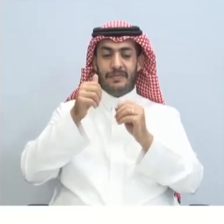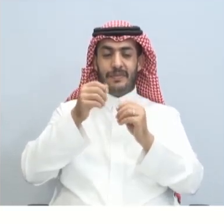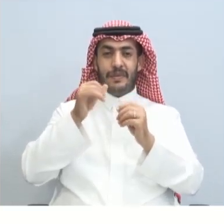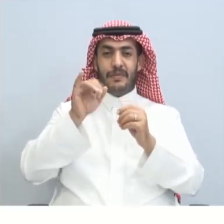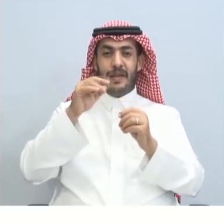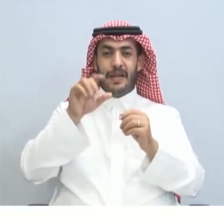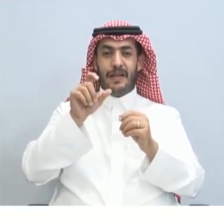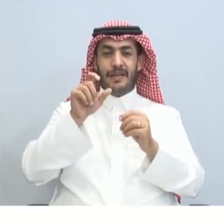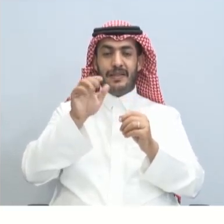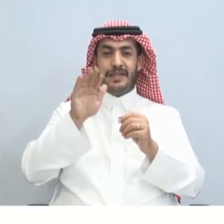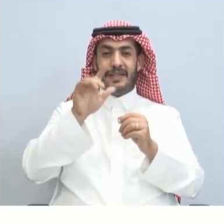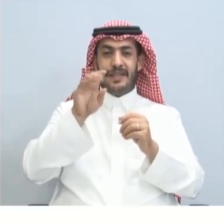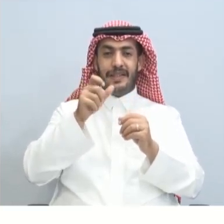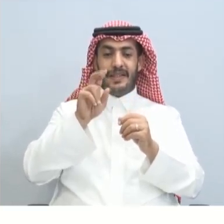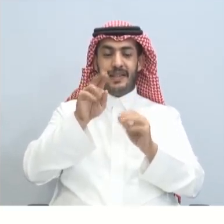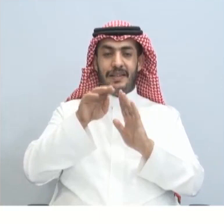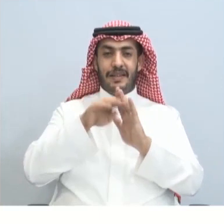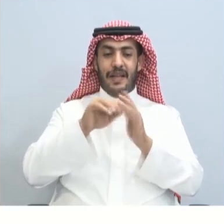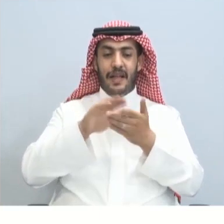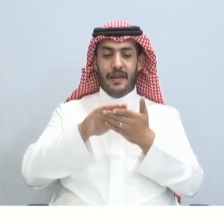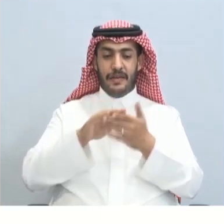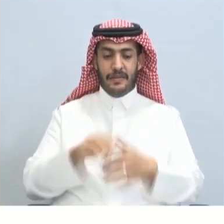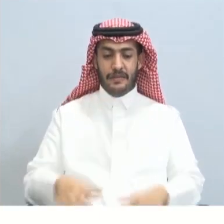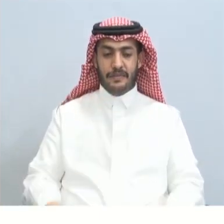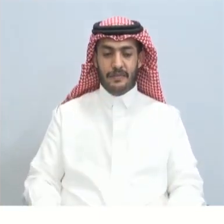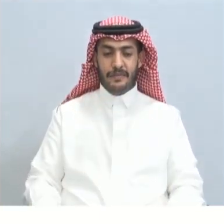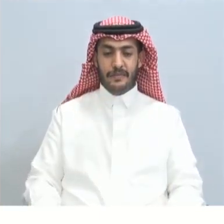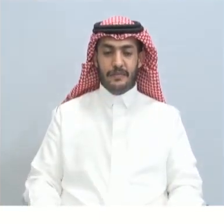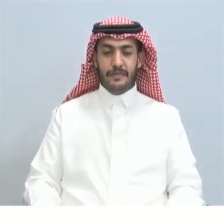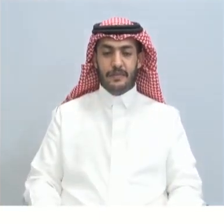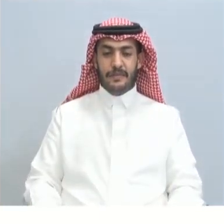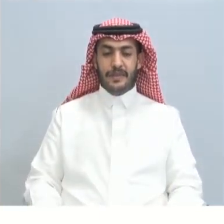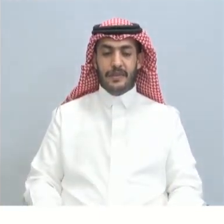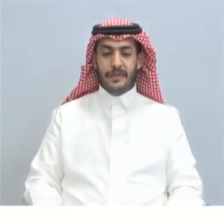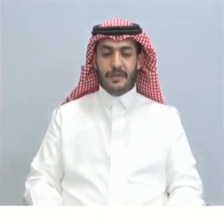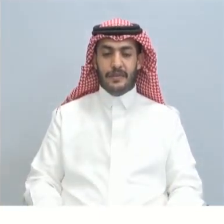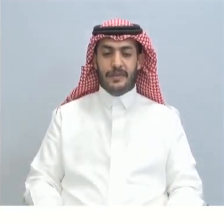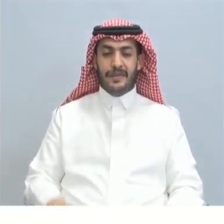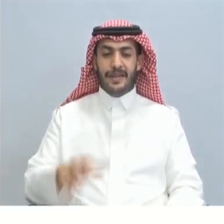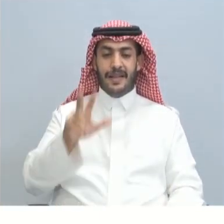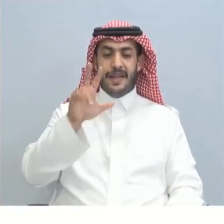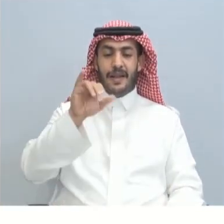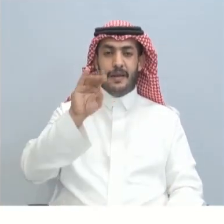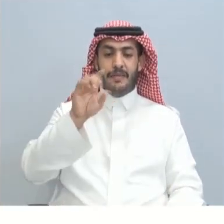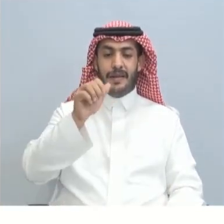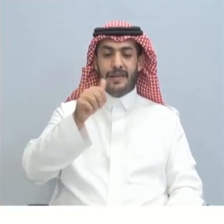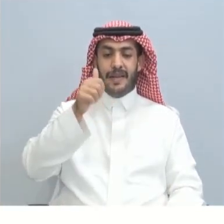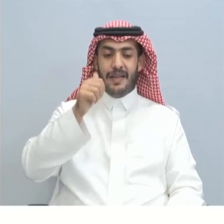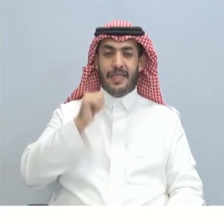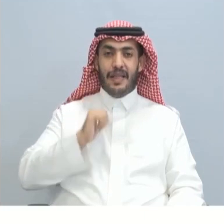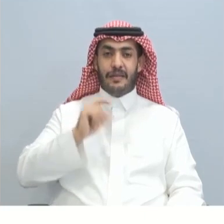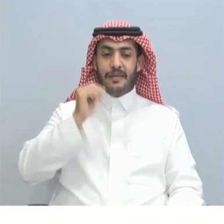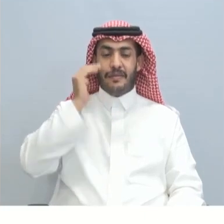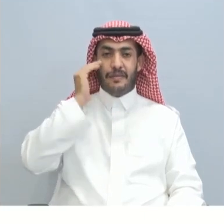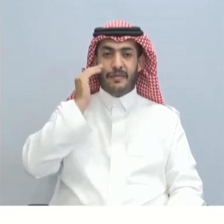معادن سيليكات في الارض تنفصل المايكا عزيزي الطالب عزيزتي الطالبه الى